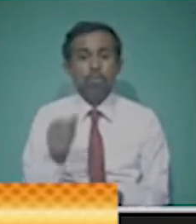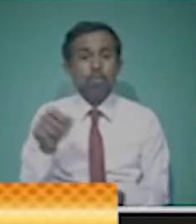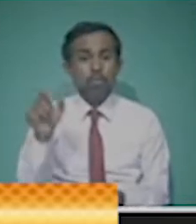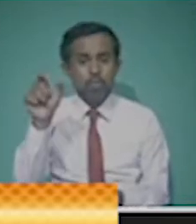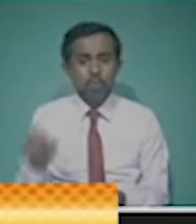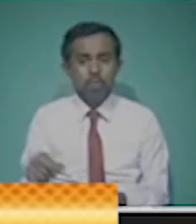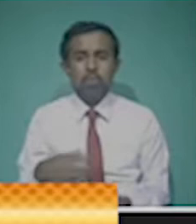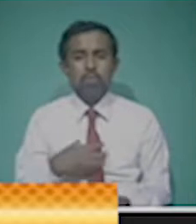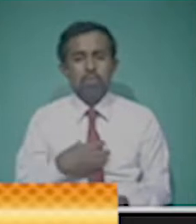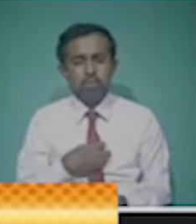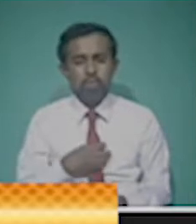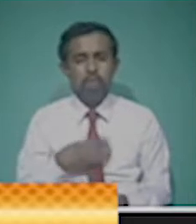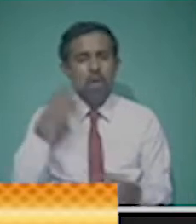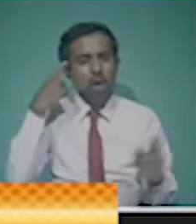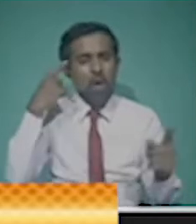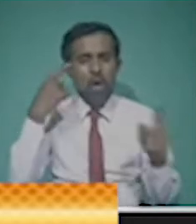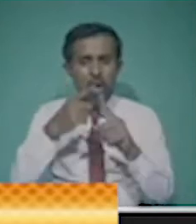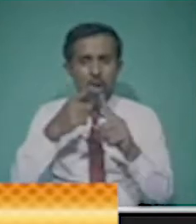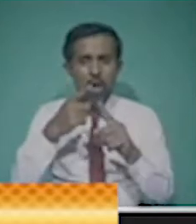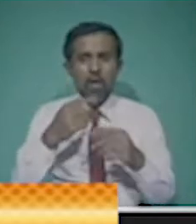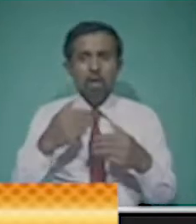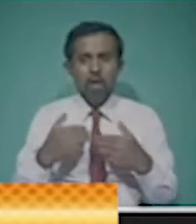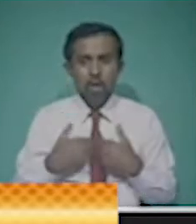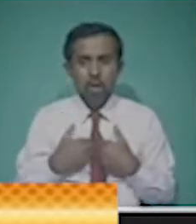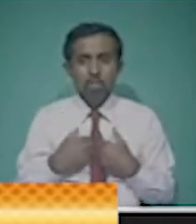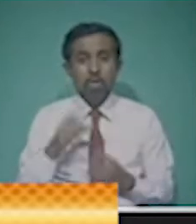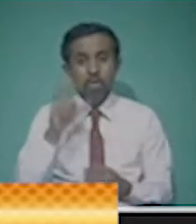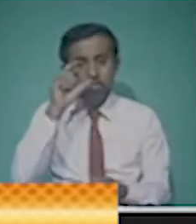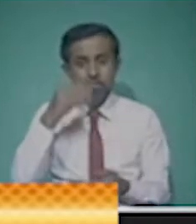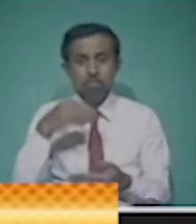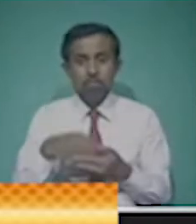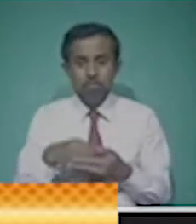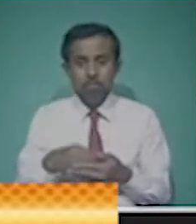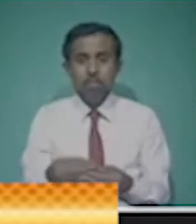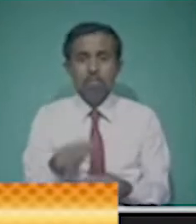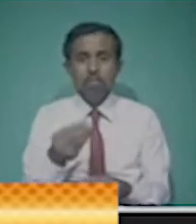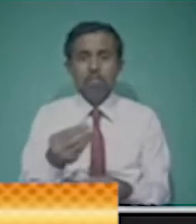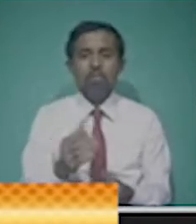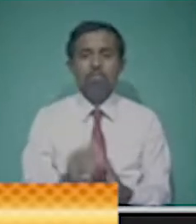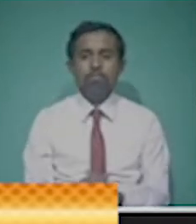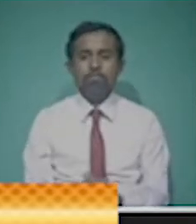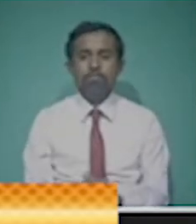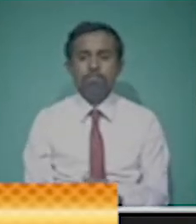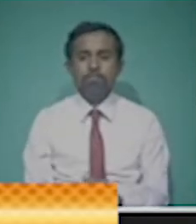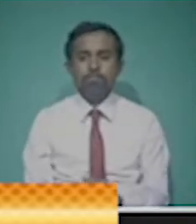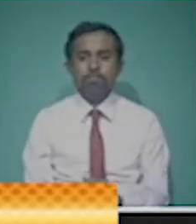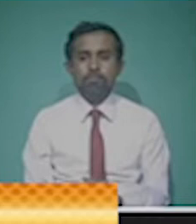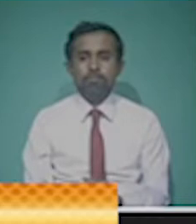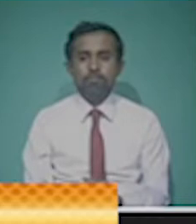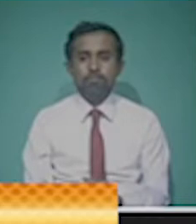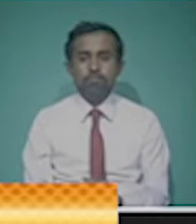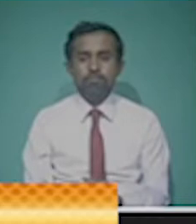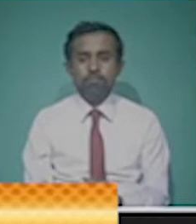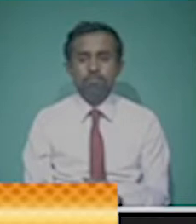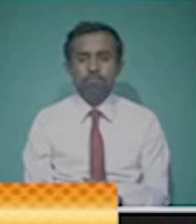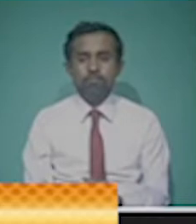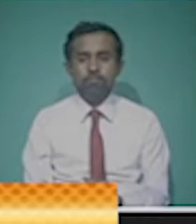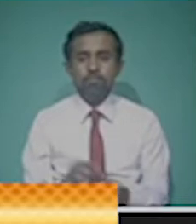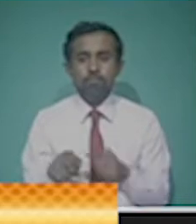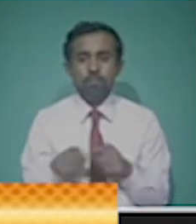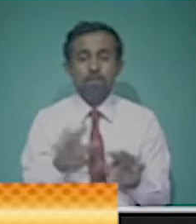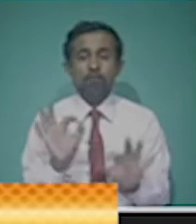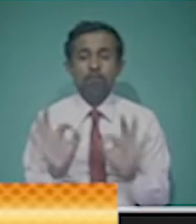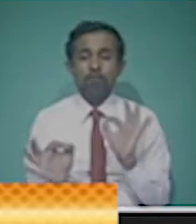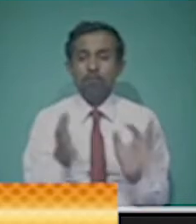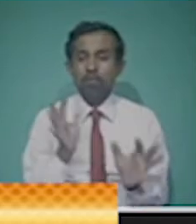mendi. Perundu otta pagi kelilai, perundu otta allah de. Anje pagi kelai balum, wira tholi wipein diirikum. Ilanya yuwa di